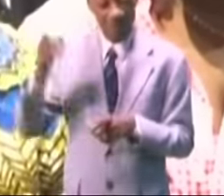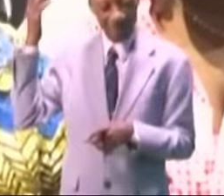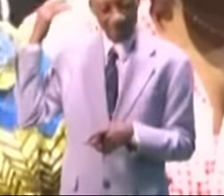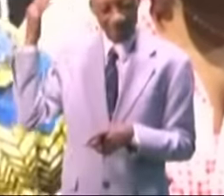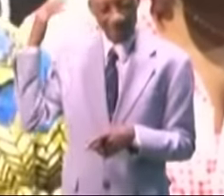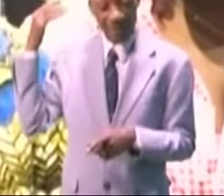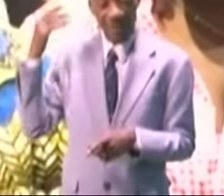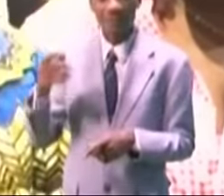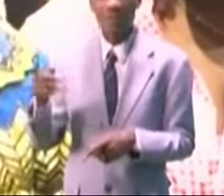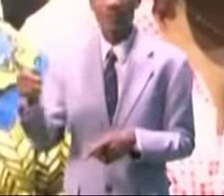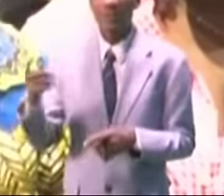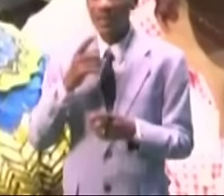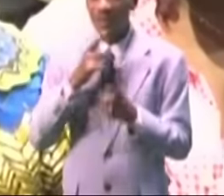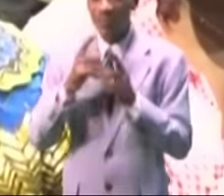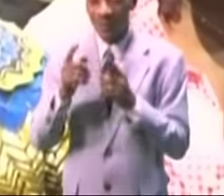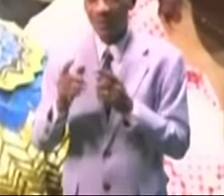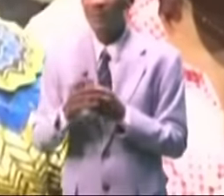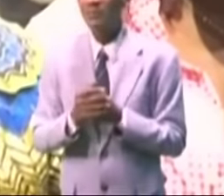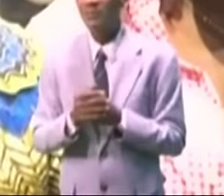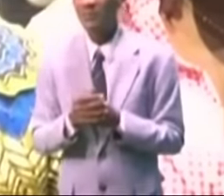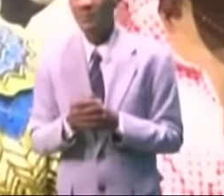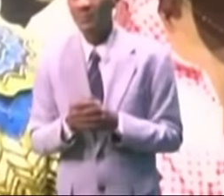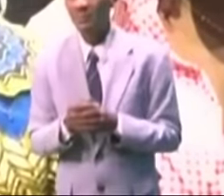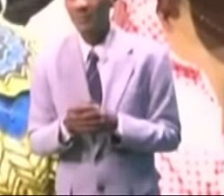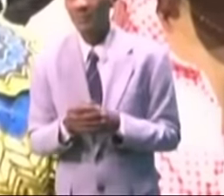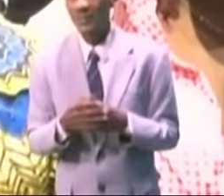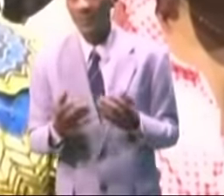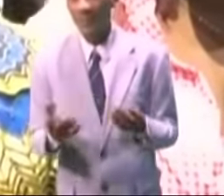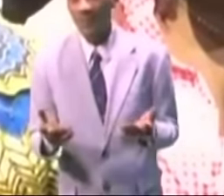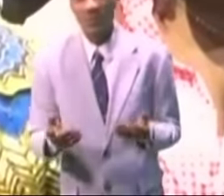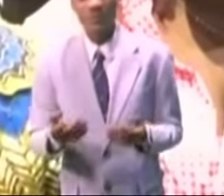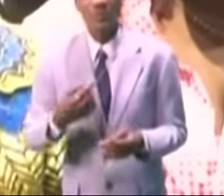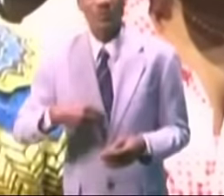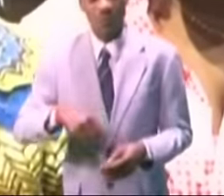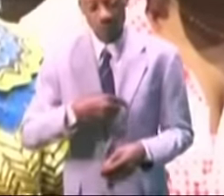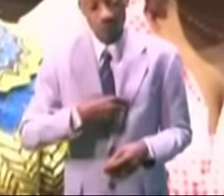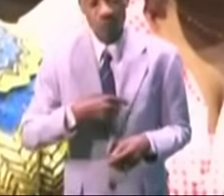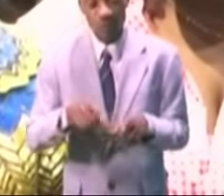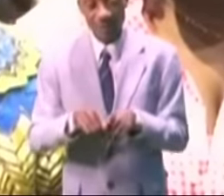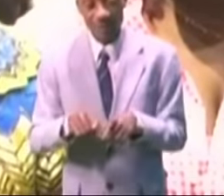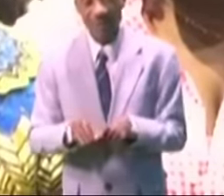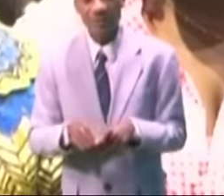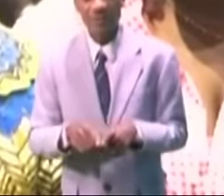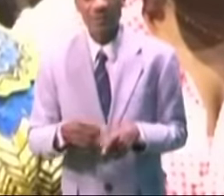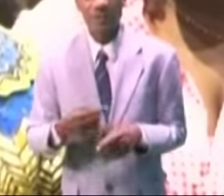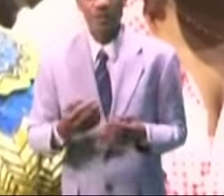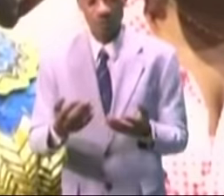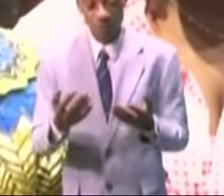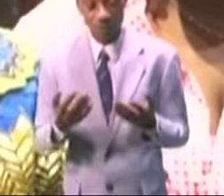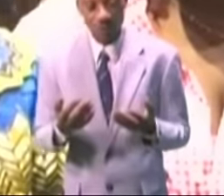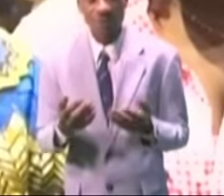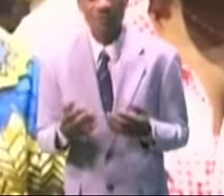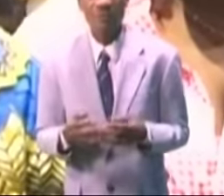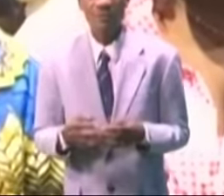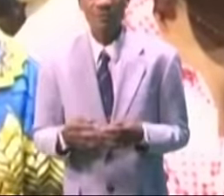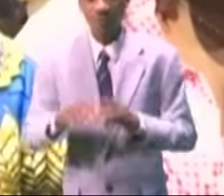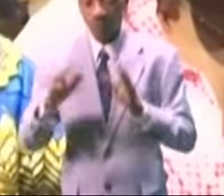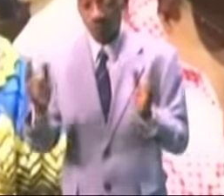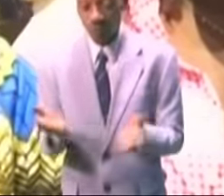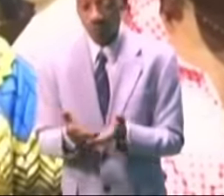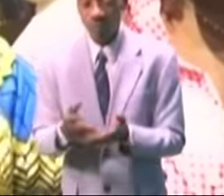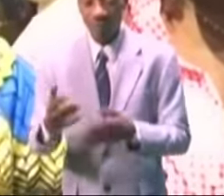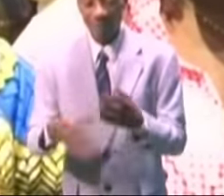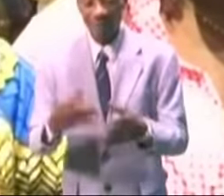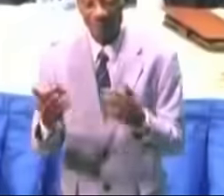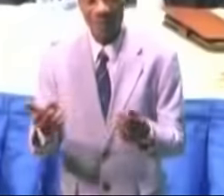sommes appelés à nous saisir de sa vision et de pouvoir l'implémenter ensemble au sein de la Radio-Télévision